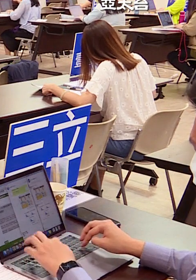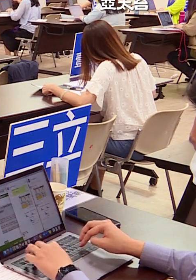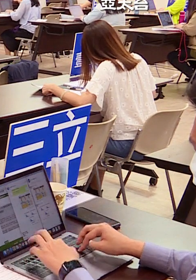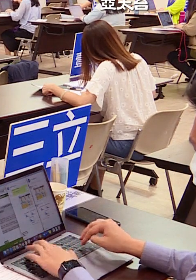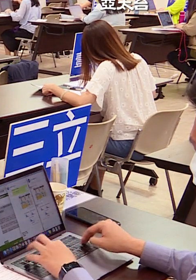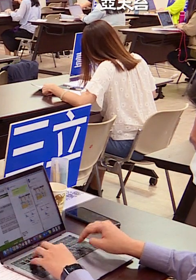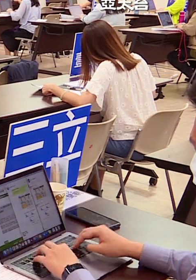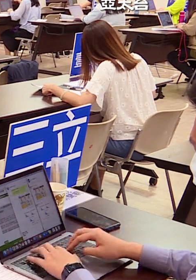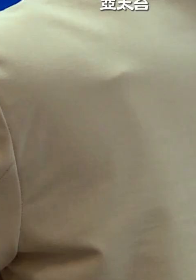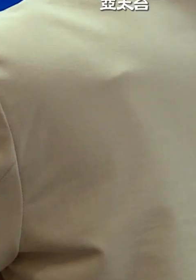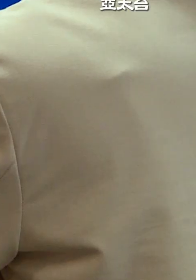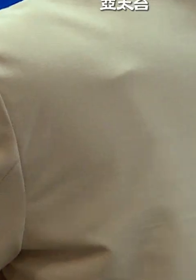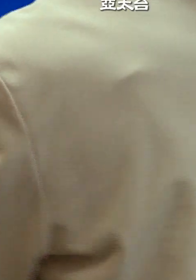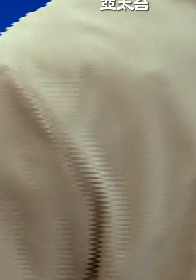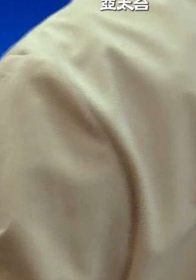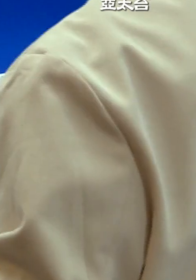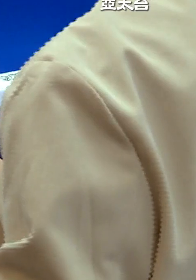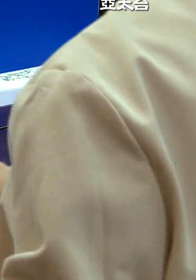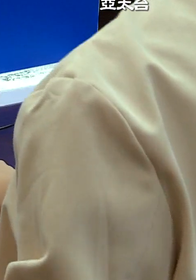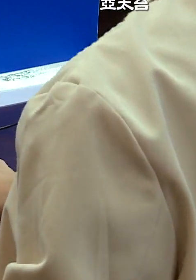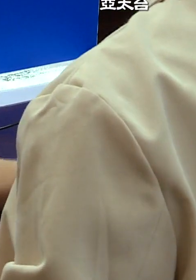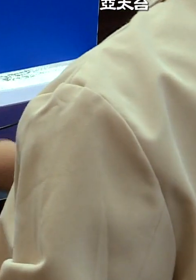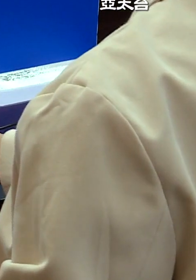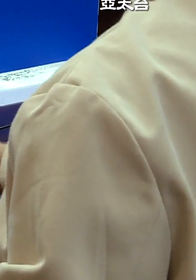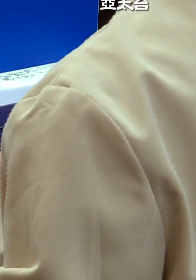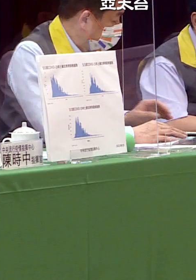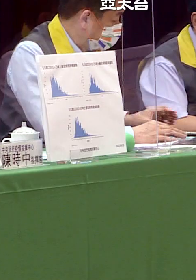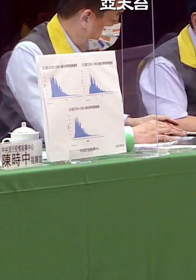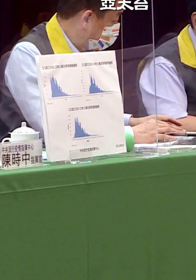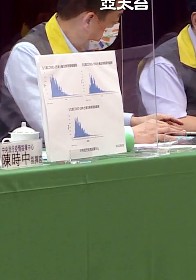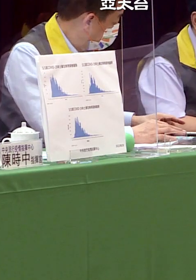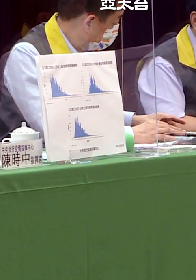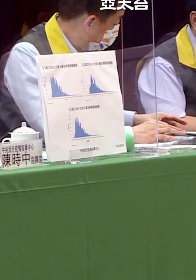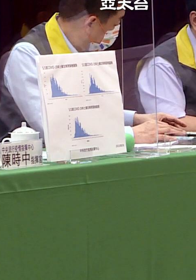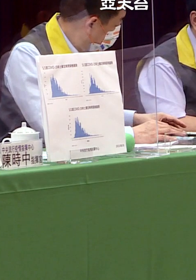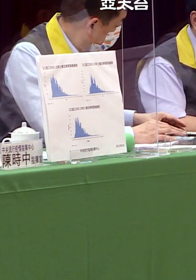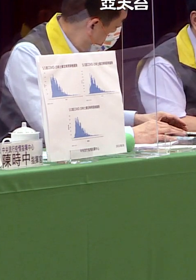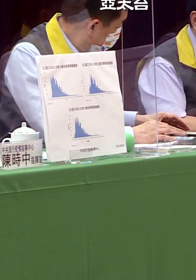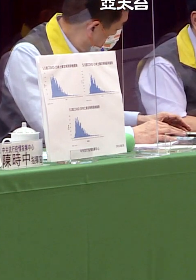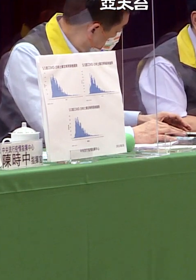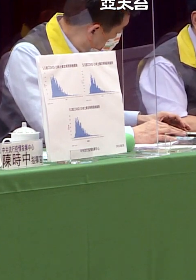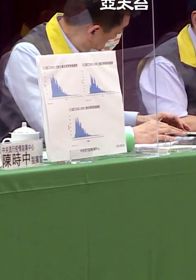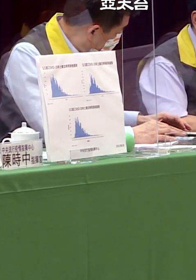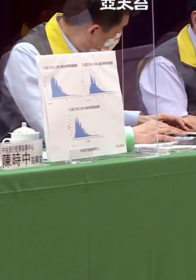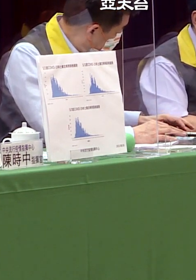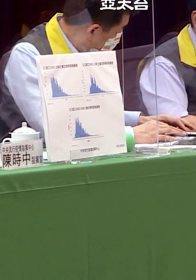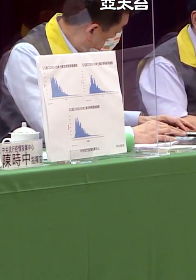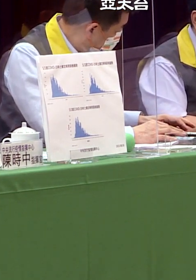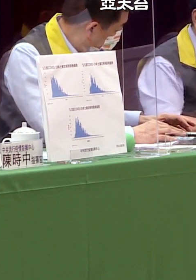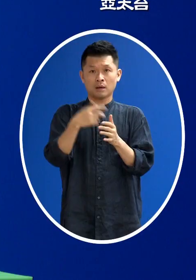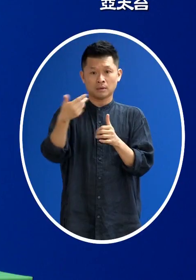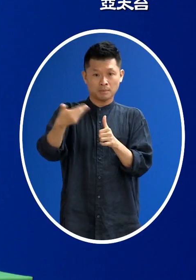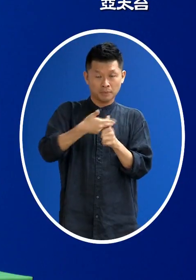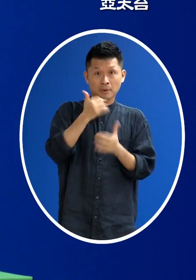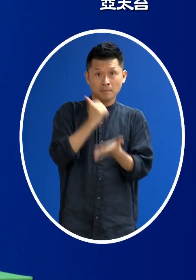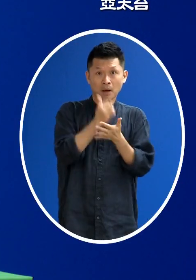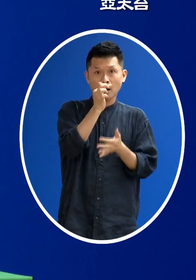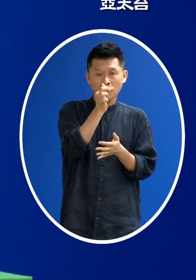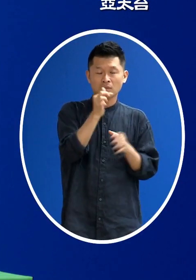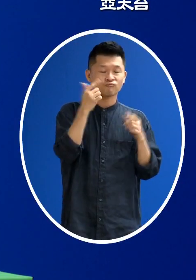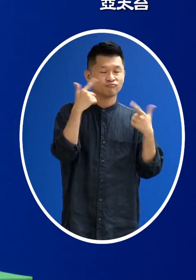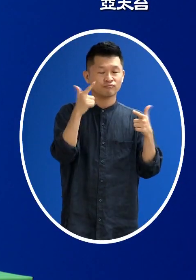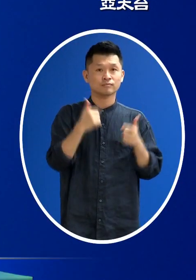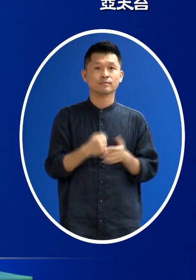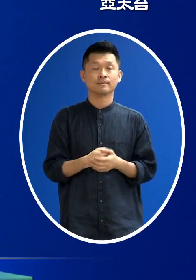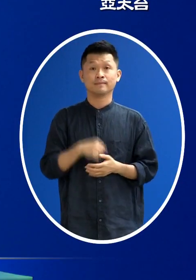这名个案在打完第2剂莫德纳隔天就发病，不算突破性感染，并说明台湾9例突破性感染